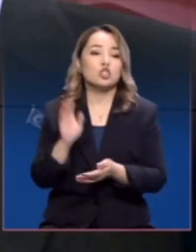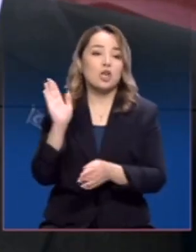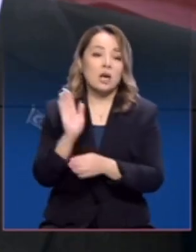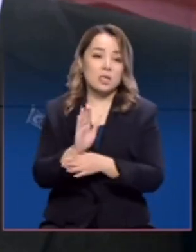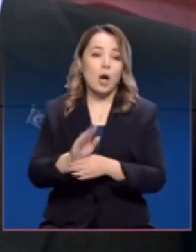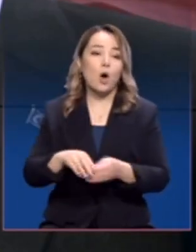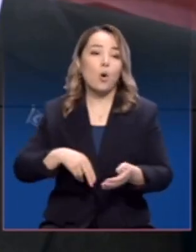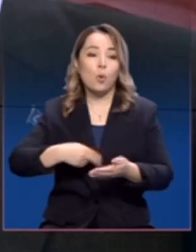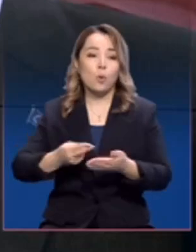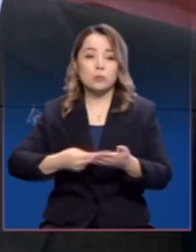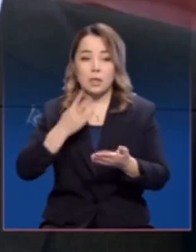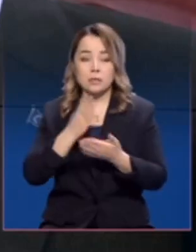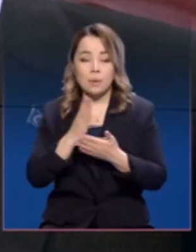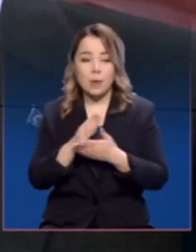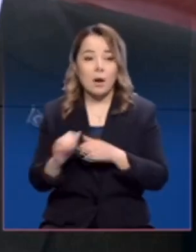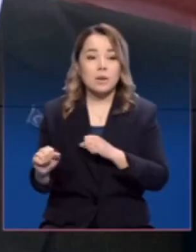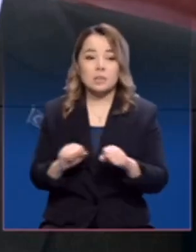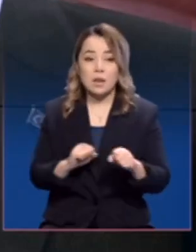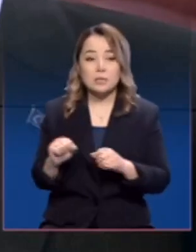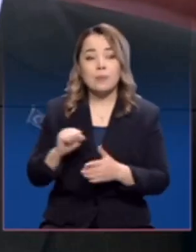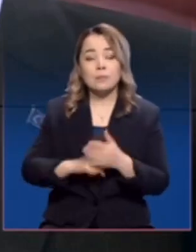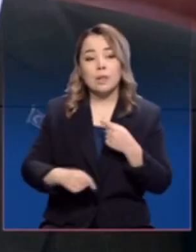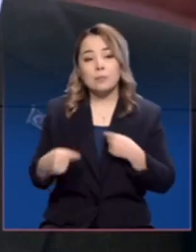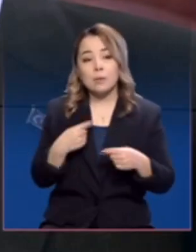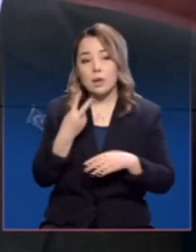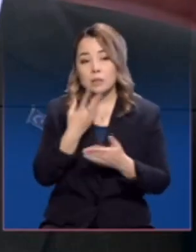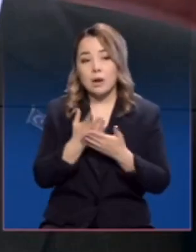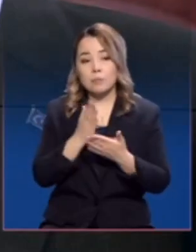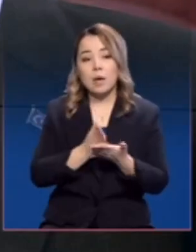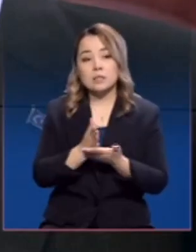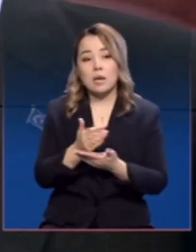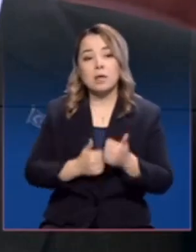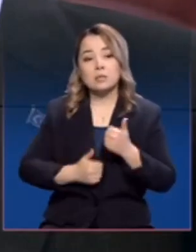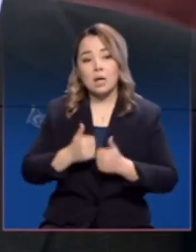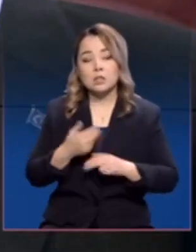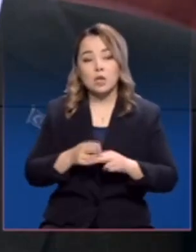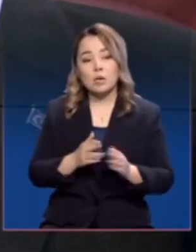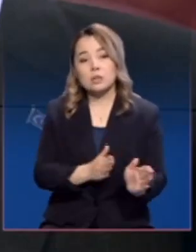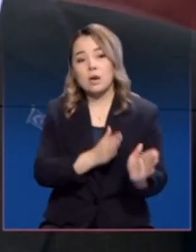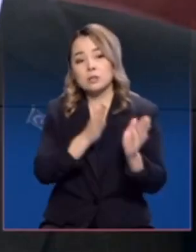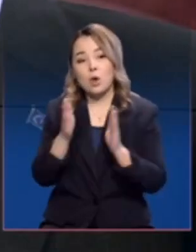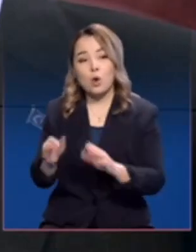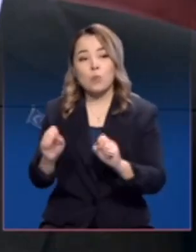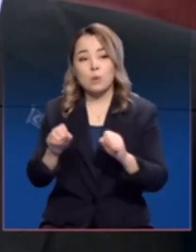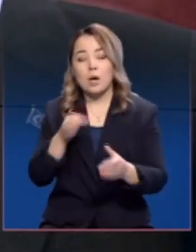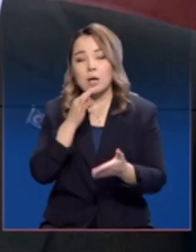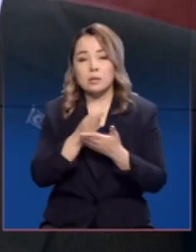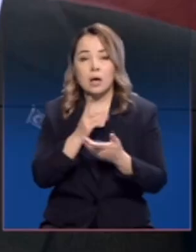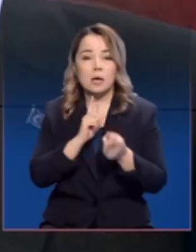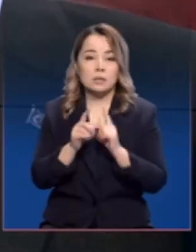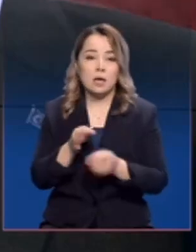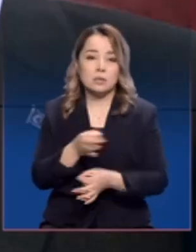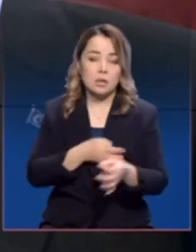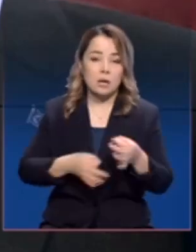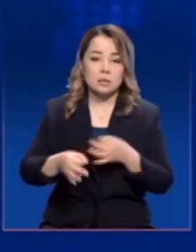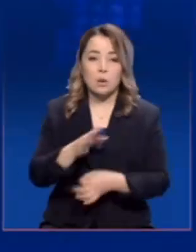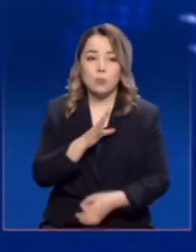қойған. Бұған дейін алапат зілзалалардың зарда бауыр болғандықтан саяси дода кейінге шегерілуі мүмкін деп талқыланған еді.